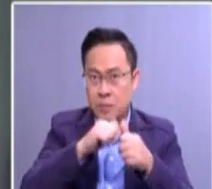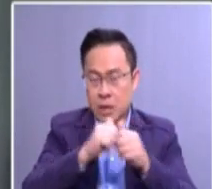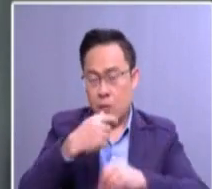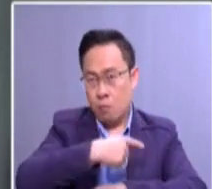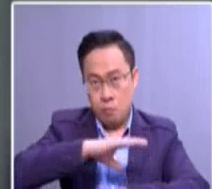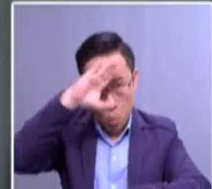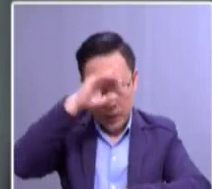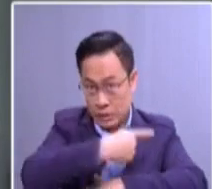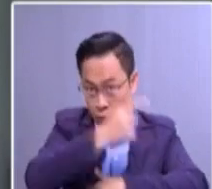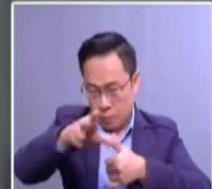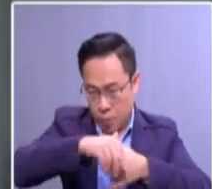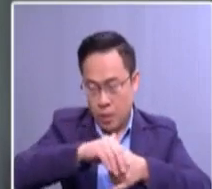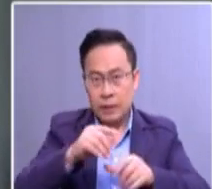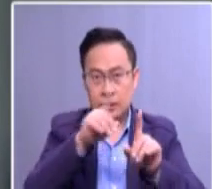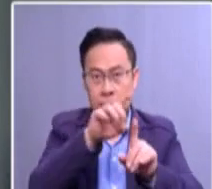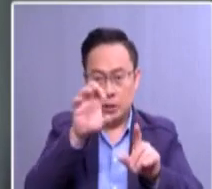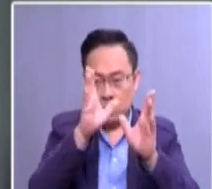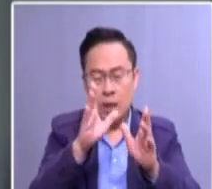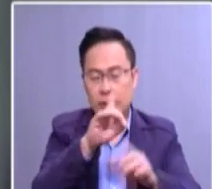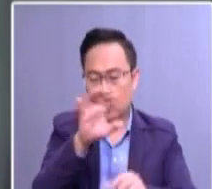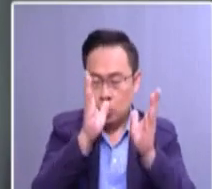คนนะฮะอัตราป่วยสะสมเพิ่มมากกว่า 500ถ้าหากว่าเดินทางมาจากพื้นที่เสี่ยงก็ขอให้เฝ้าระวังตัวนี้ยุโรปหลายประเทศไทยเป็นพื้นที่ที่น่ากังวลไปแล้วตัวเลขที่น่าตกใจแต่ละวันที่เราติดตามจำนวนผู้ป่วยจากทางฝั่งยุโรปนะที่มาหูวันนึงเยอะมากเลยนะฮะค่ะ